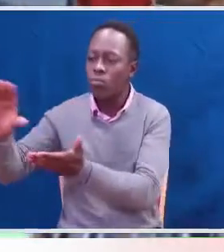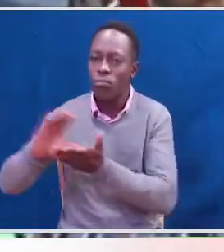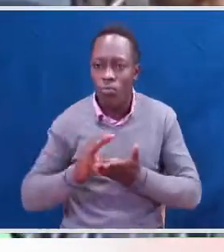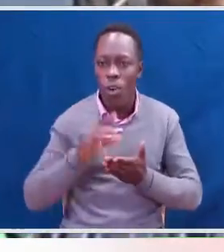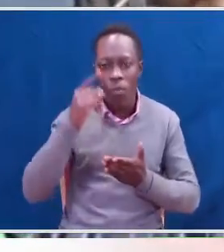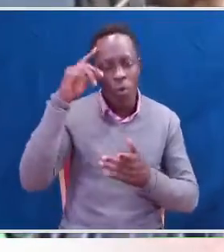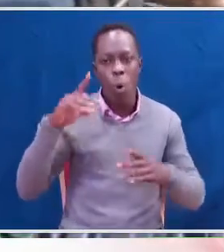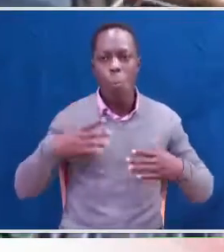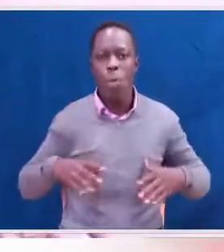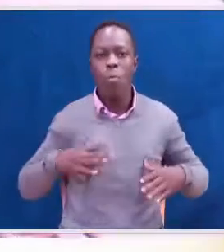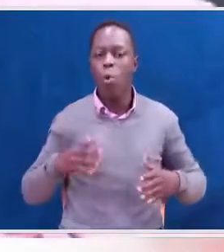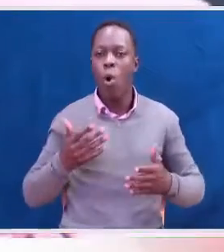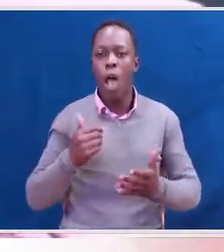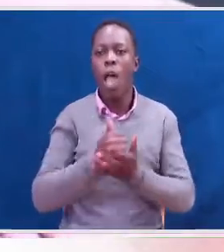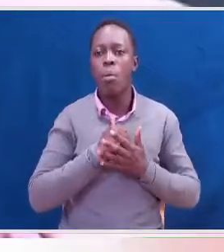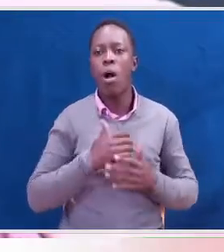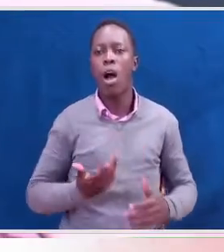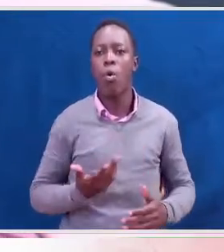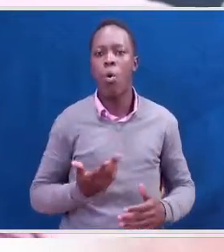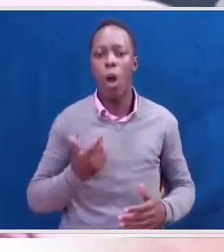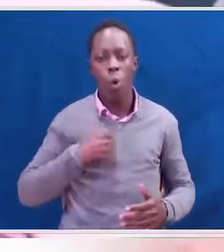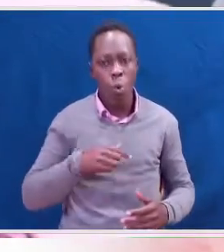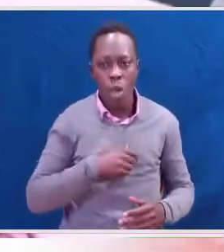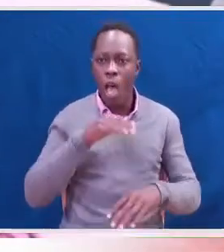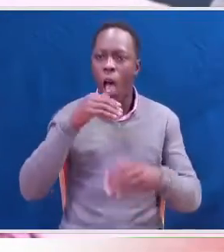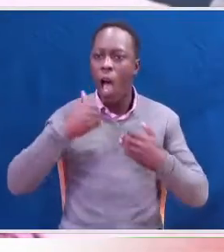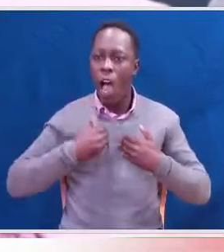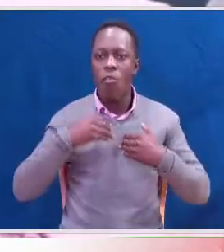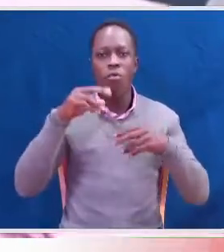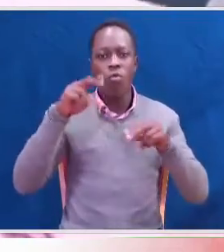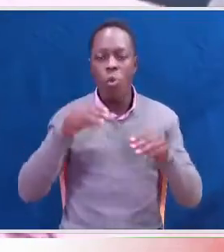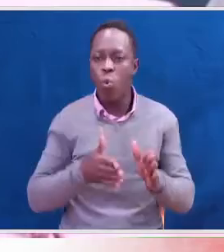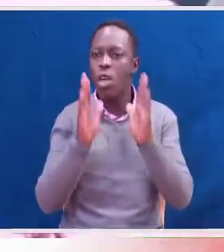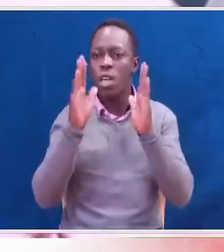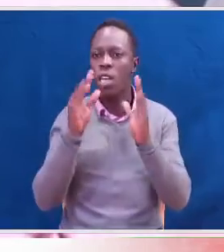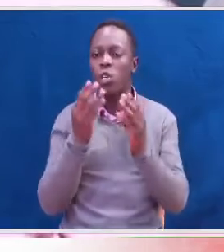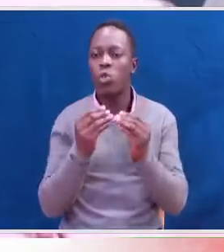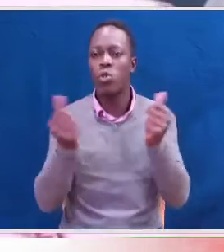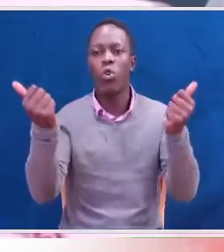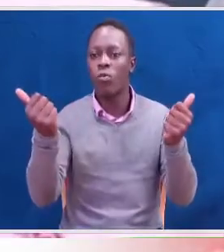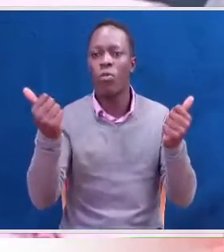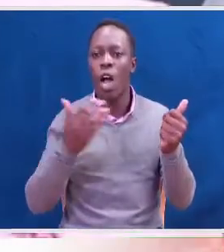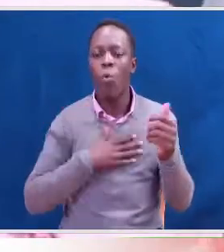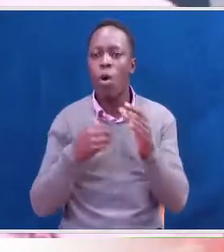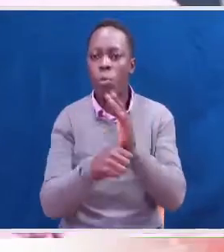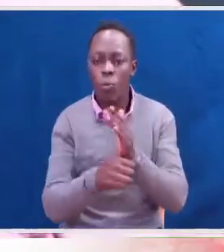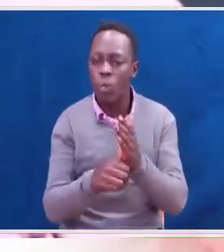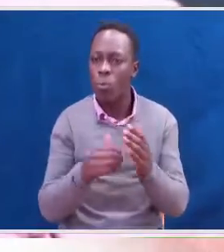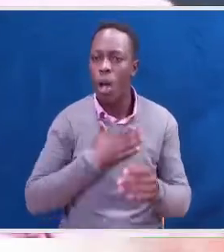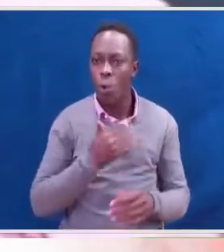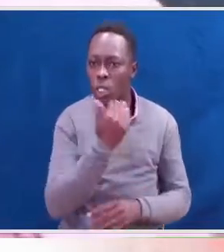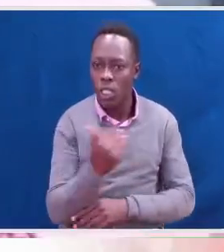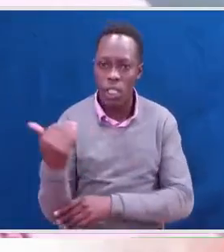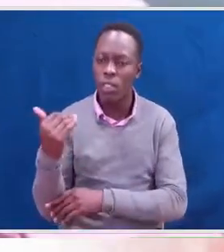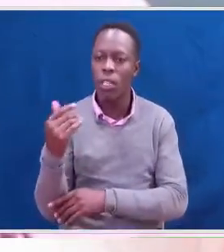chini mbao tutasaidiana? Hatuna njia yoyote ambapo tumeundiwa ambapo tunaenda kusaidiwa. Watoto wanaenda shule mwezi